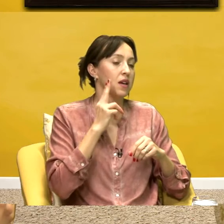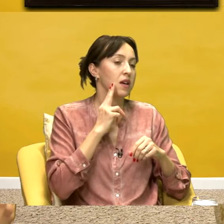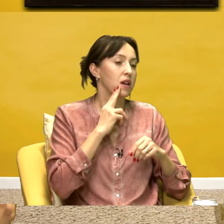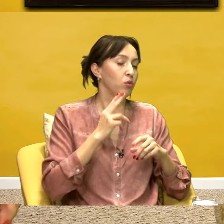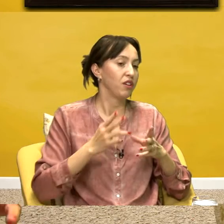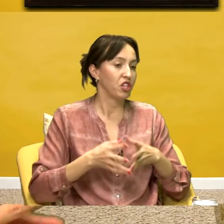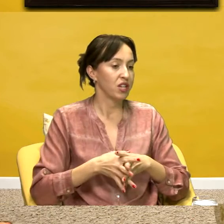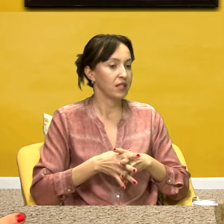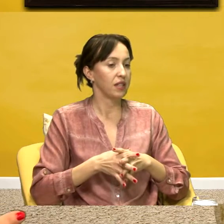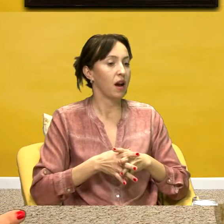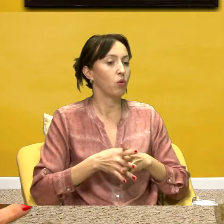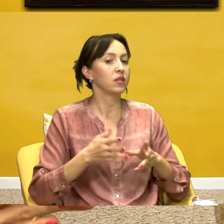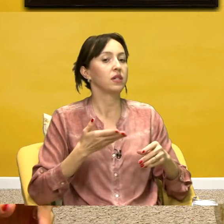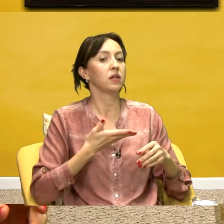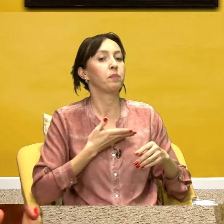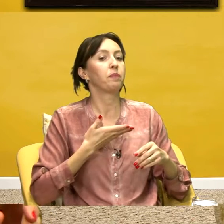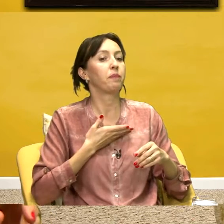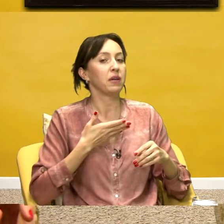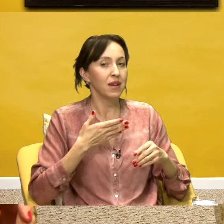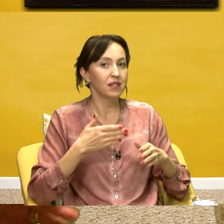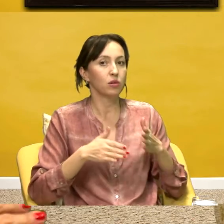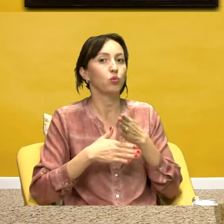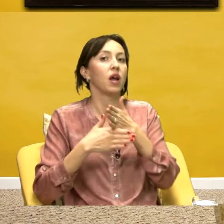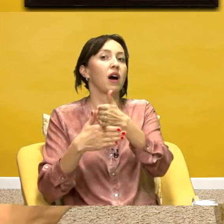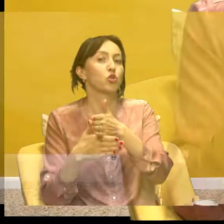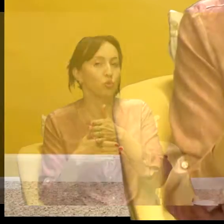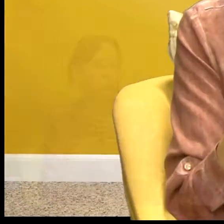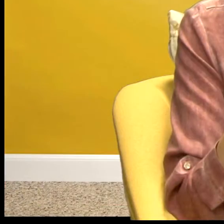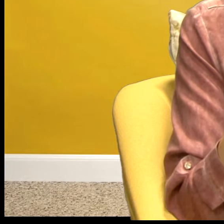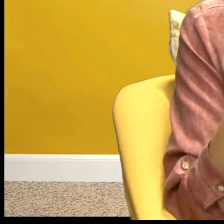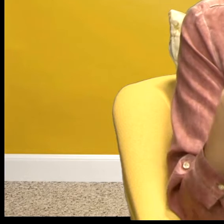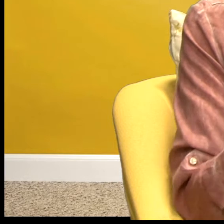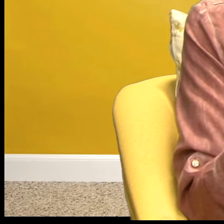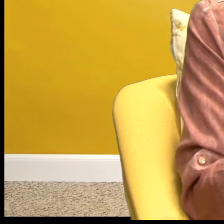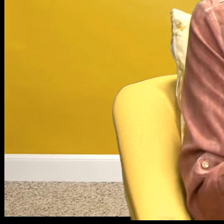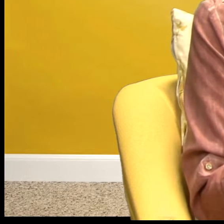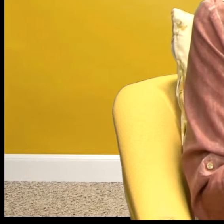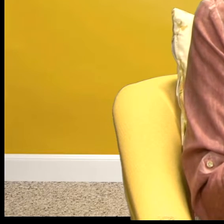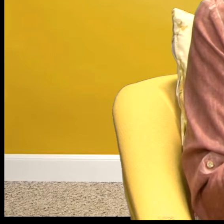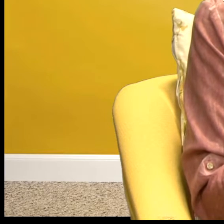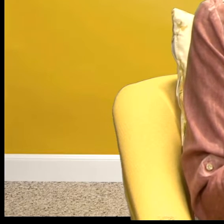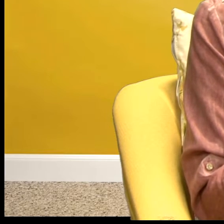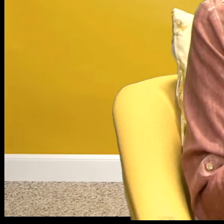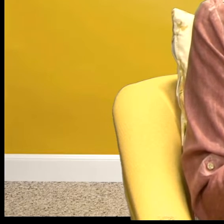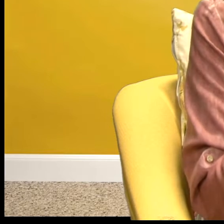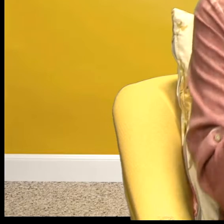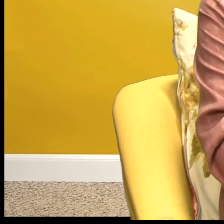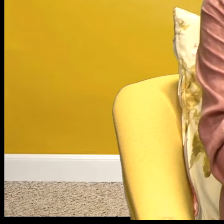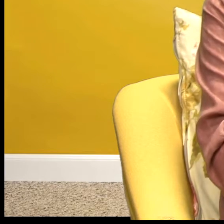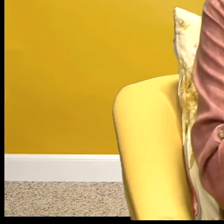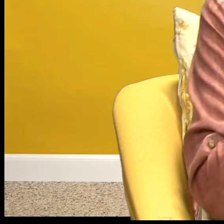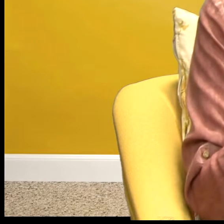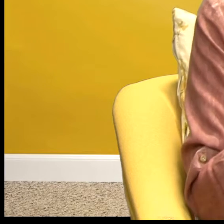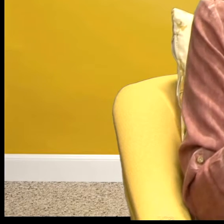Persoanele cu deficiență de auz primesc un ajutor financiar care